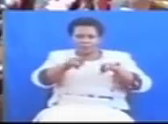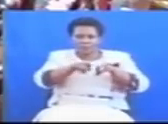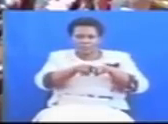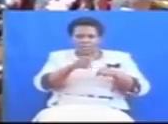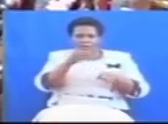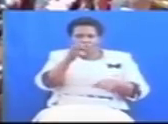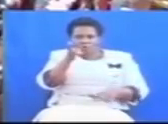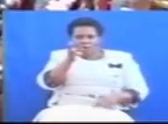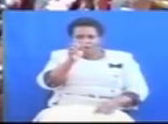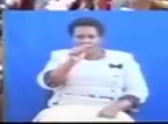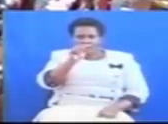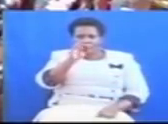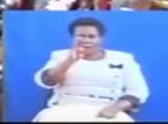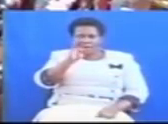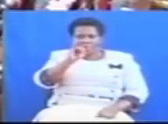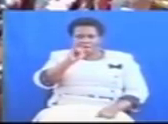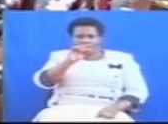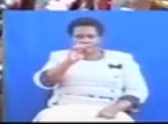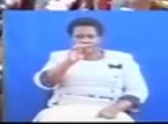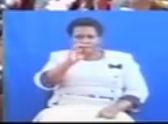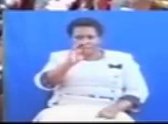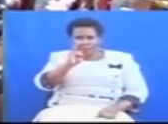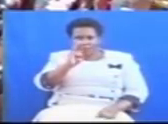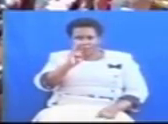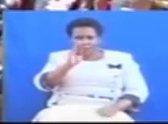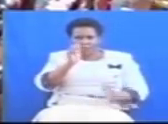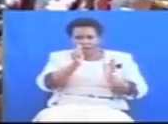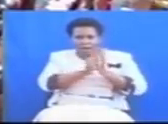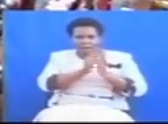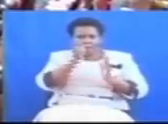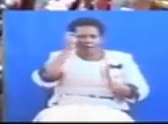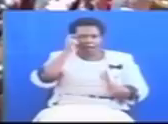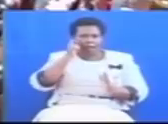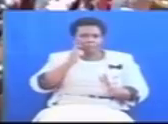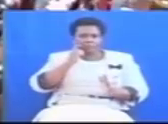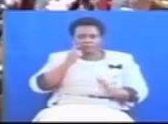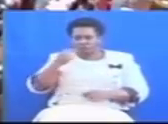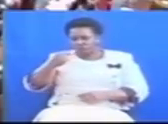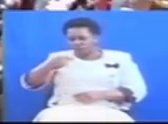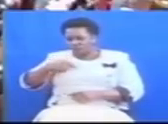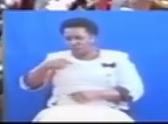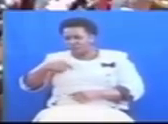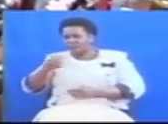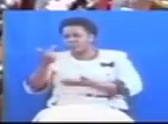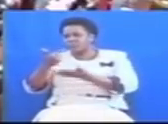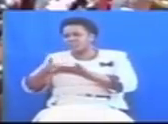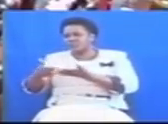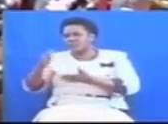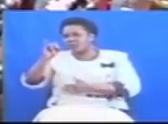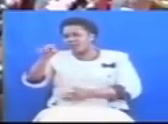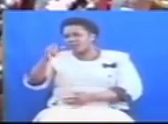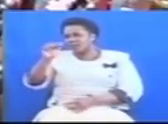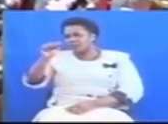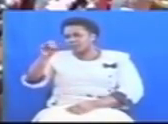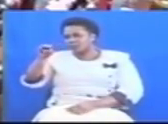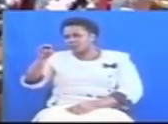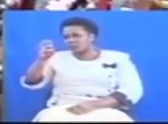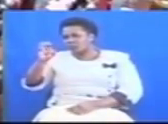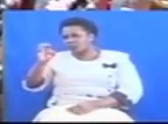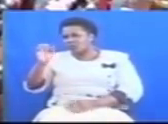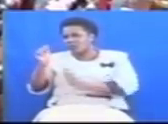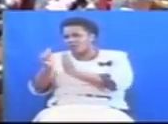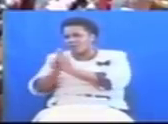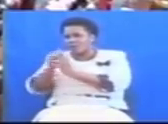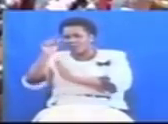majibu ambapo wizara mbalimbali zilikuwa na kwa niaba ya mtangazaji wenzangu Shinu na Saidi, hali kadhalika maswali, lakini mawaziri